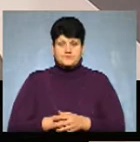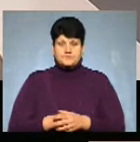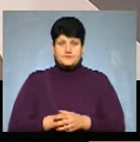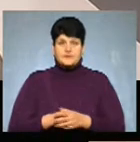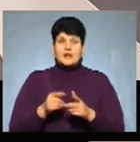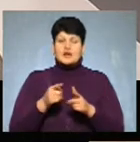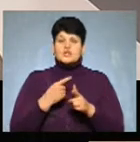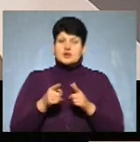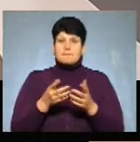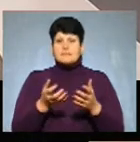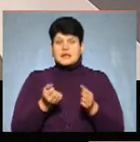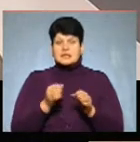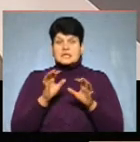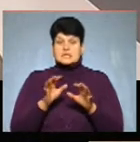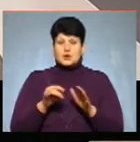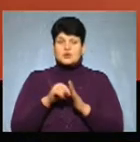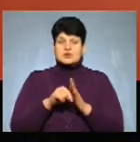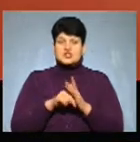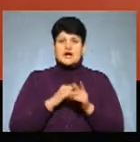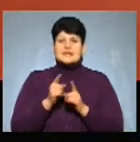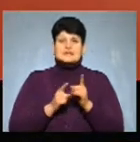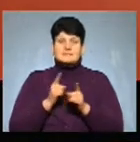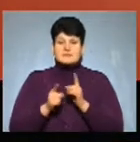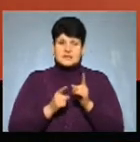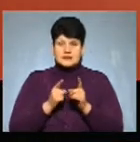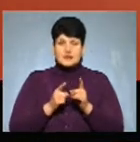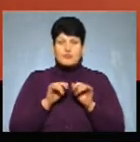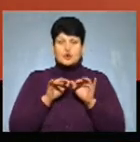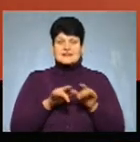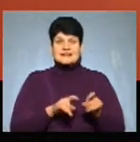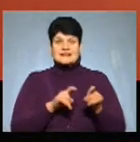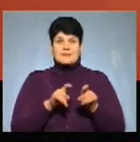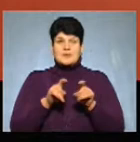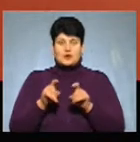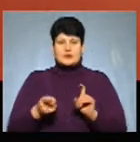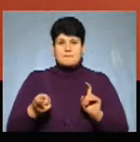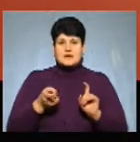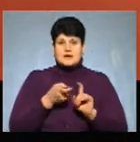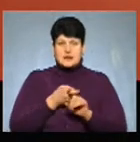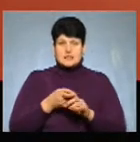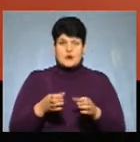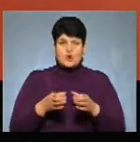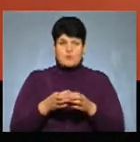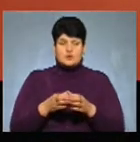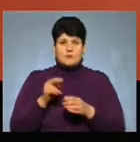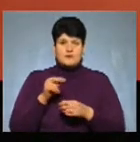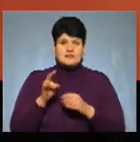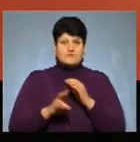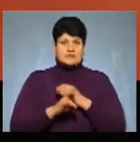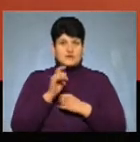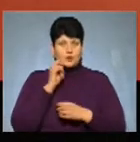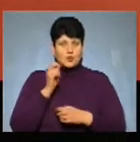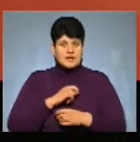Чи прийнятий закон означає зміни при процесі переходу приєднання громад до Православної Церкви